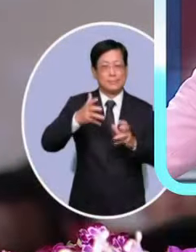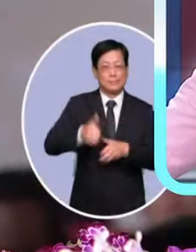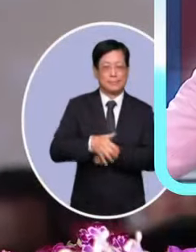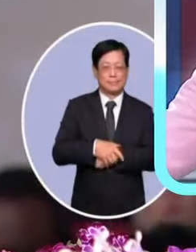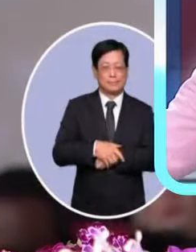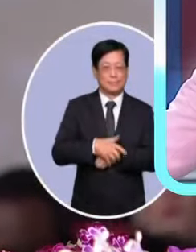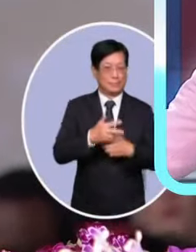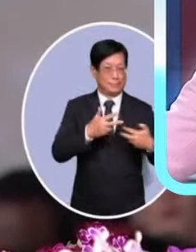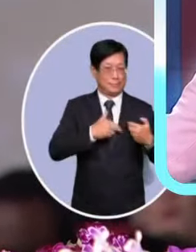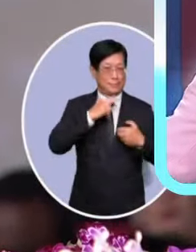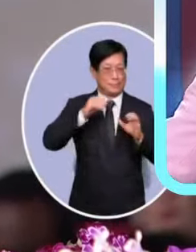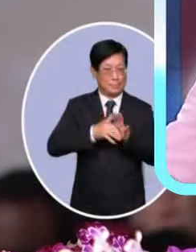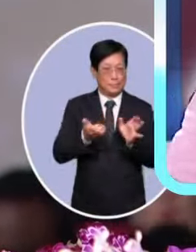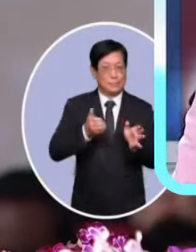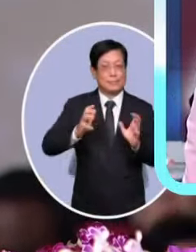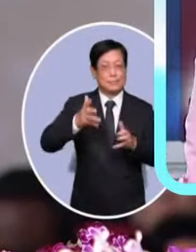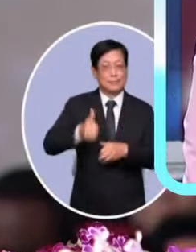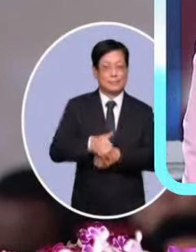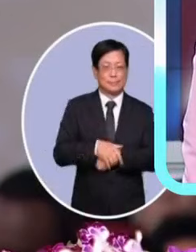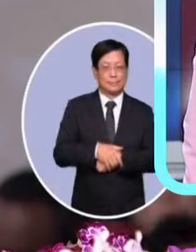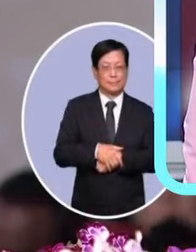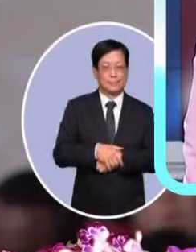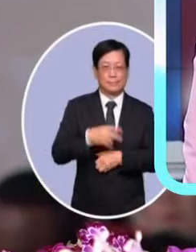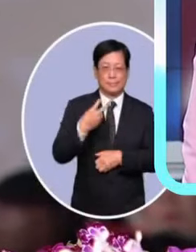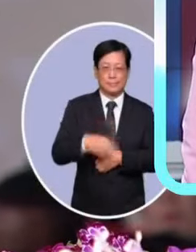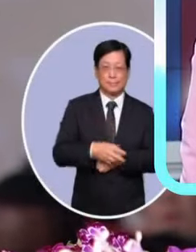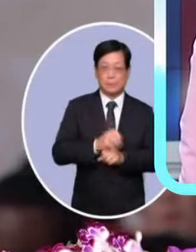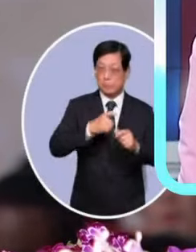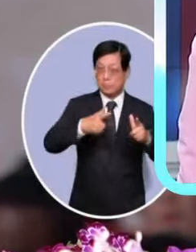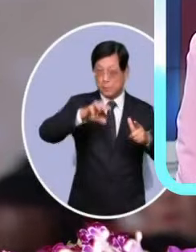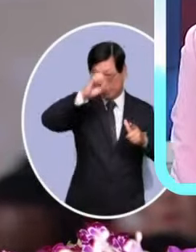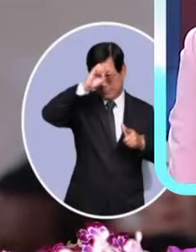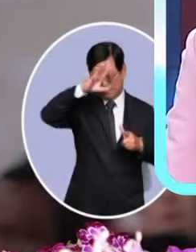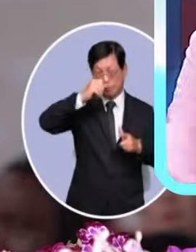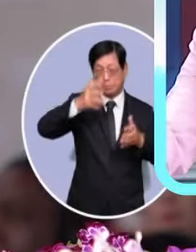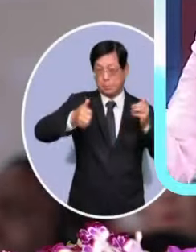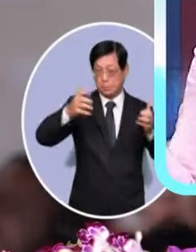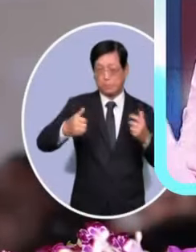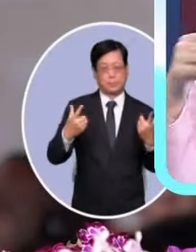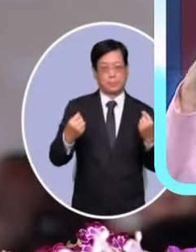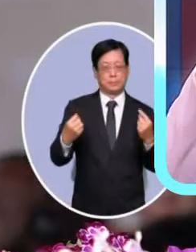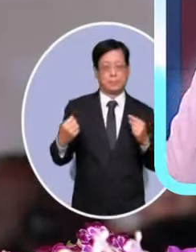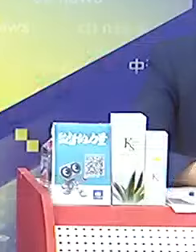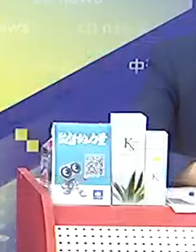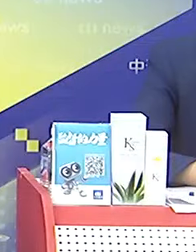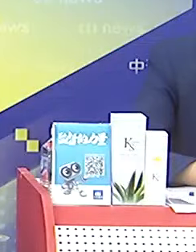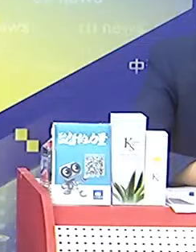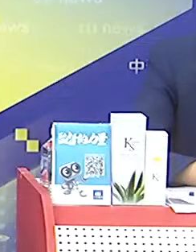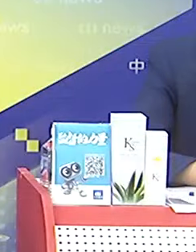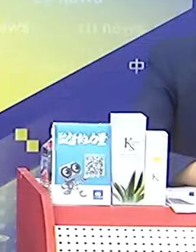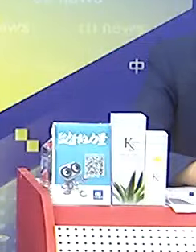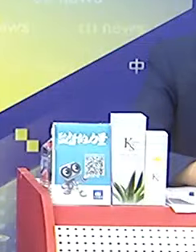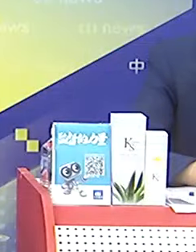得罪特定团体也在所不惜。 我不知道他指哪一个团体啊。 哪一个